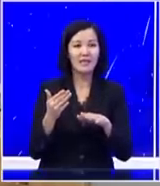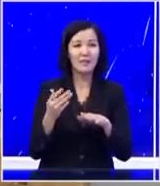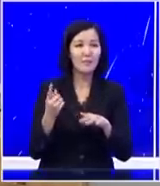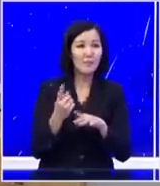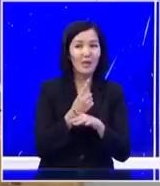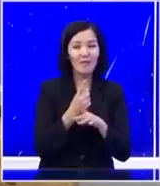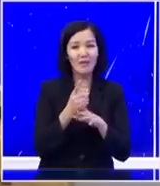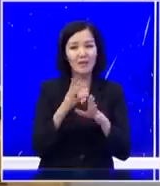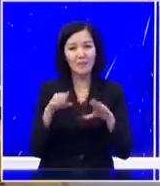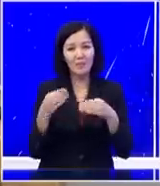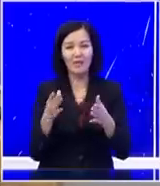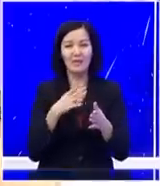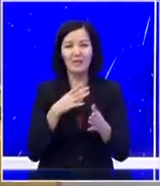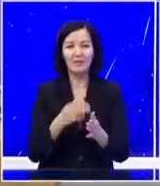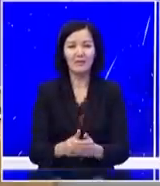ұстатпай.